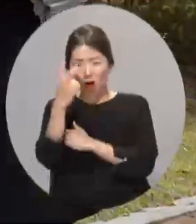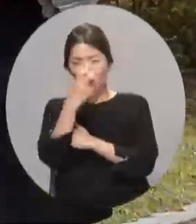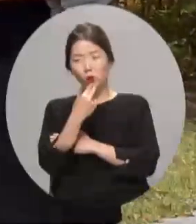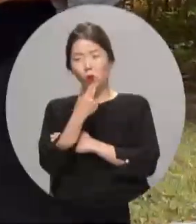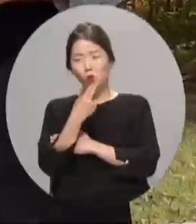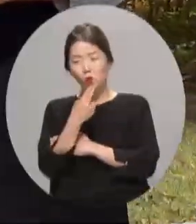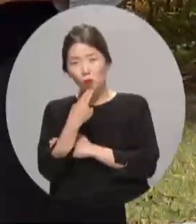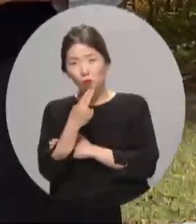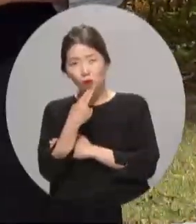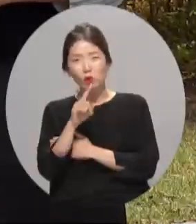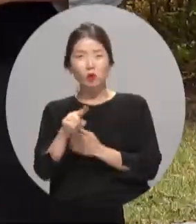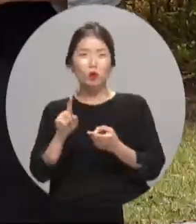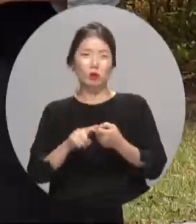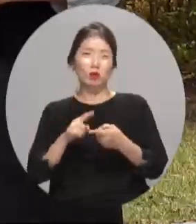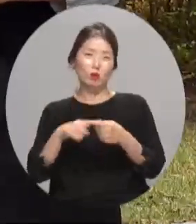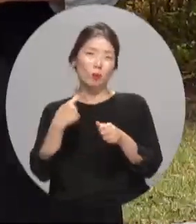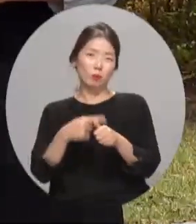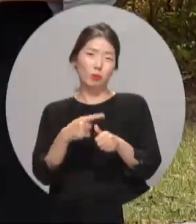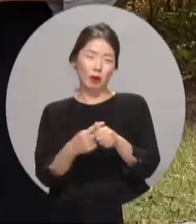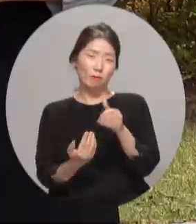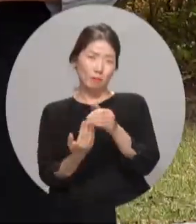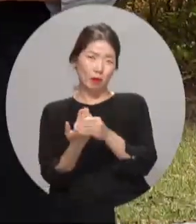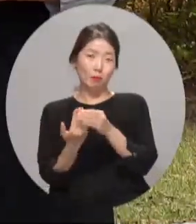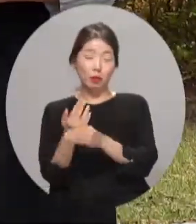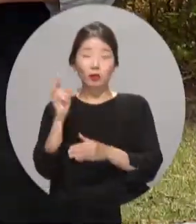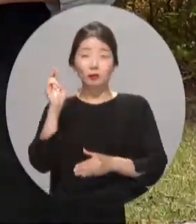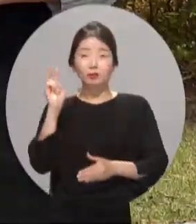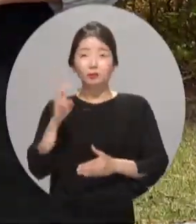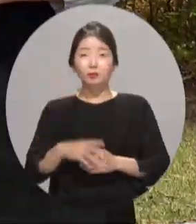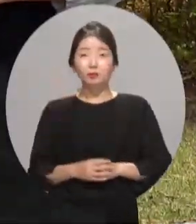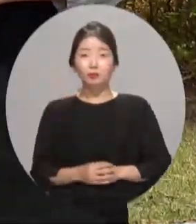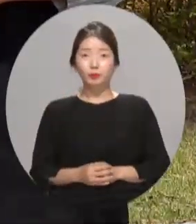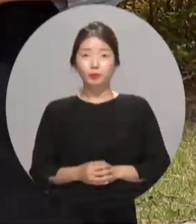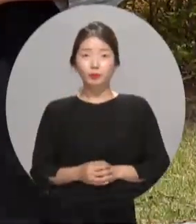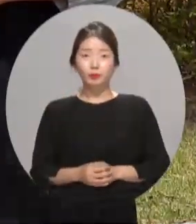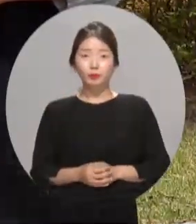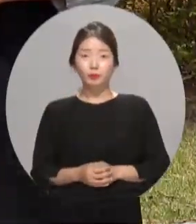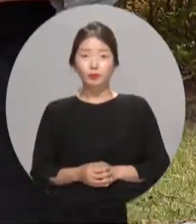제대로 이루어지지 않았다는 비판을 피하기 어려워 보입니다. MBC 뉴스 박혜진입니다.